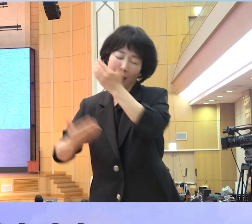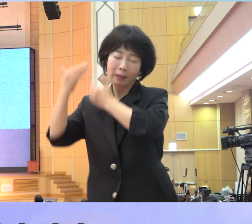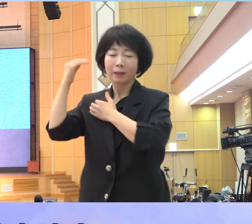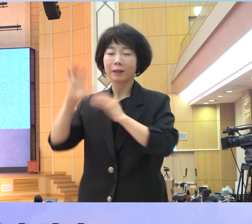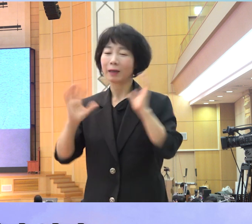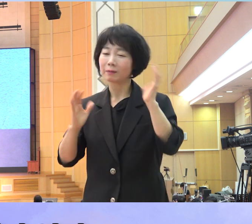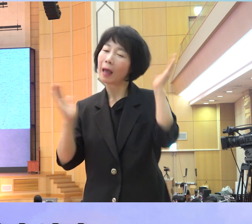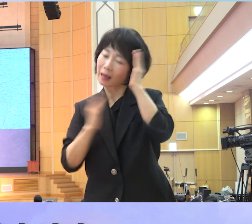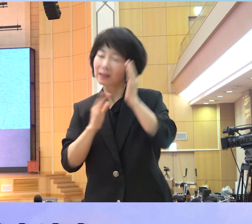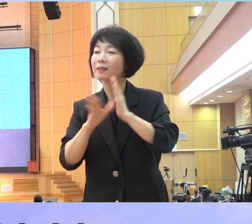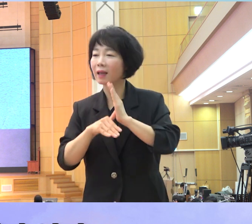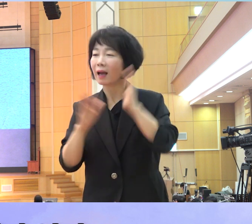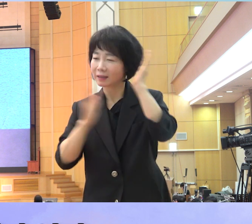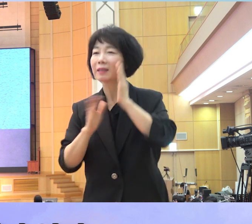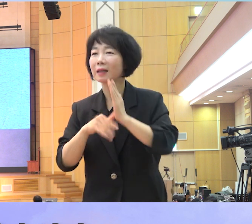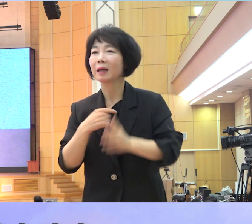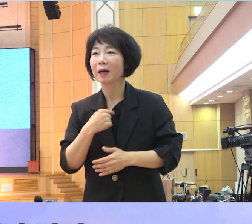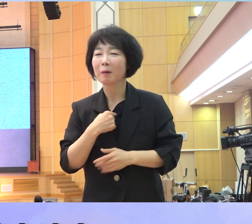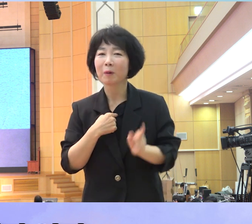제가 어렸을 때